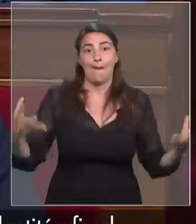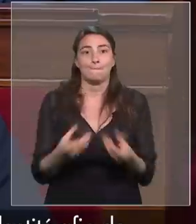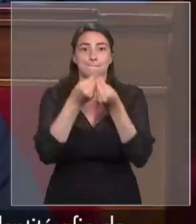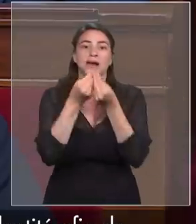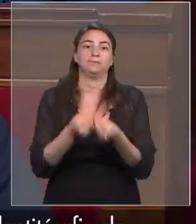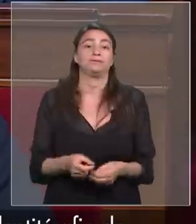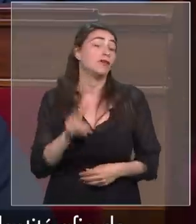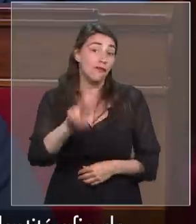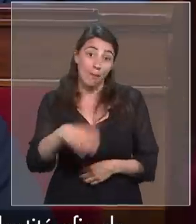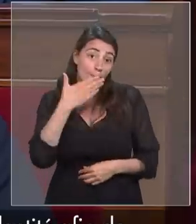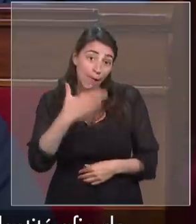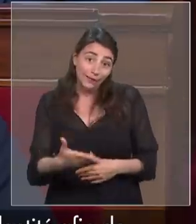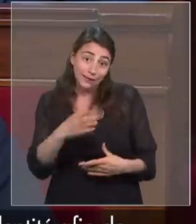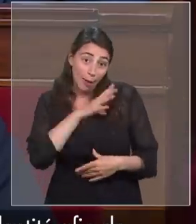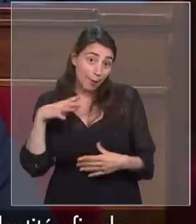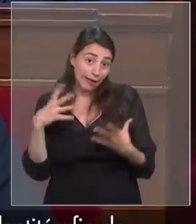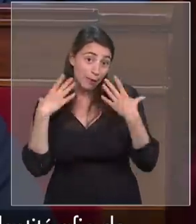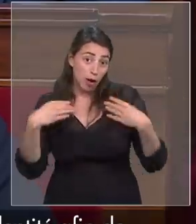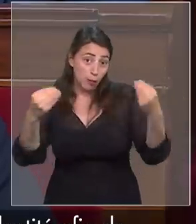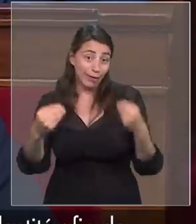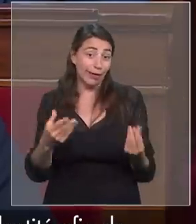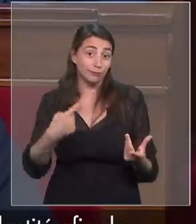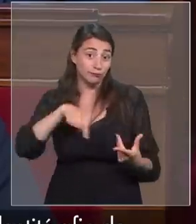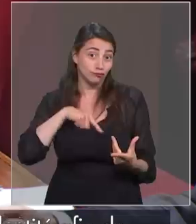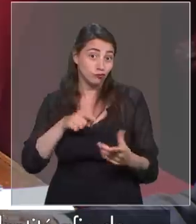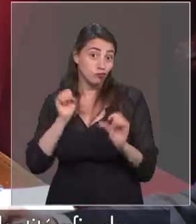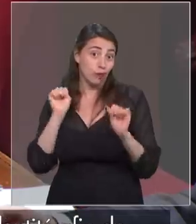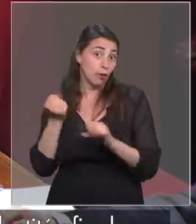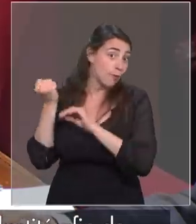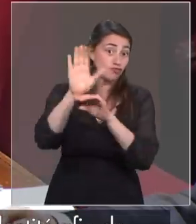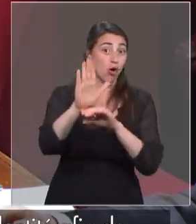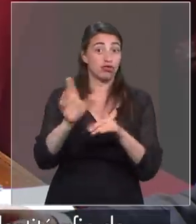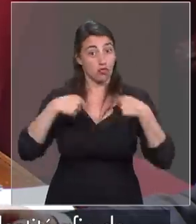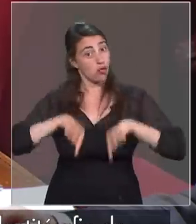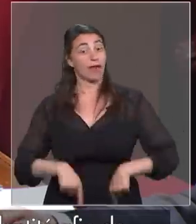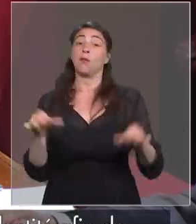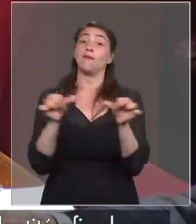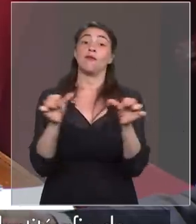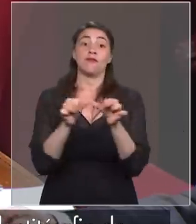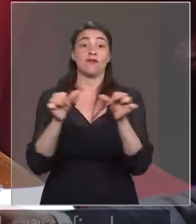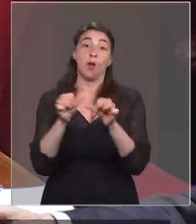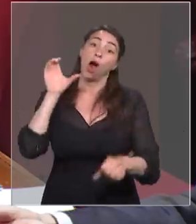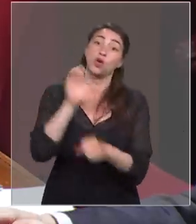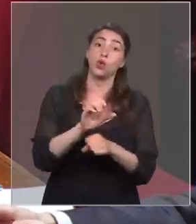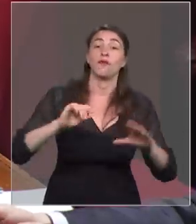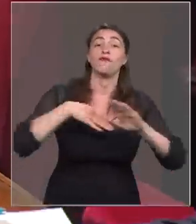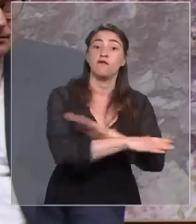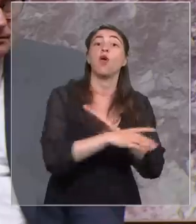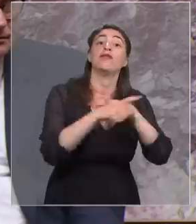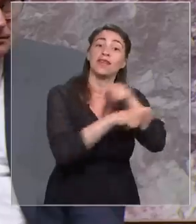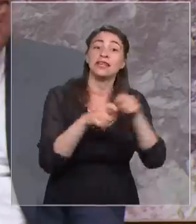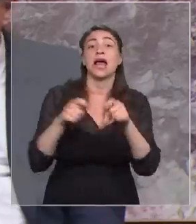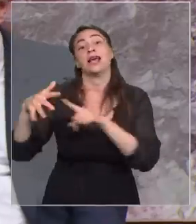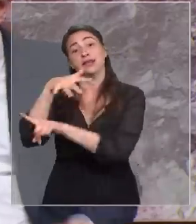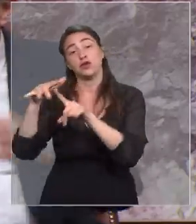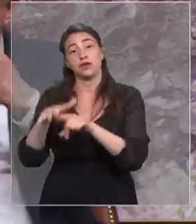de m'avoir donné l'occasion de redire la détermination du gouvernement à lutter contre la fraude fiscale et sociale. Je vous remercie.